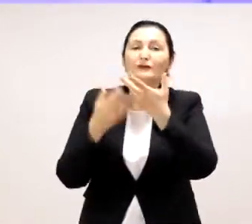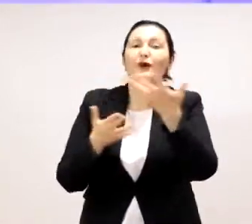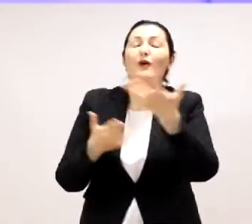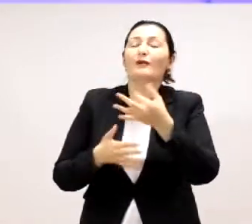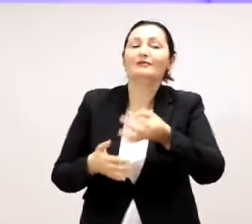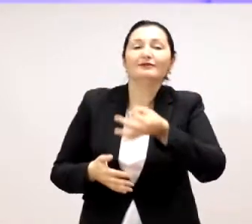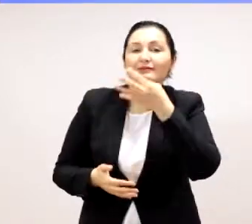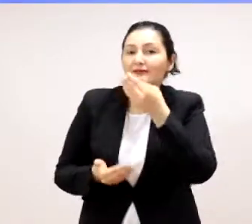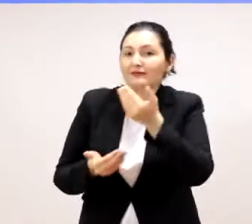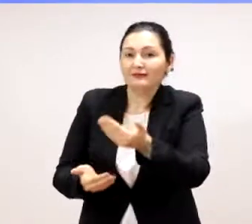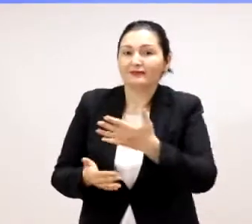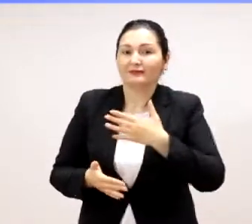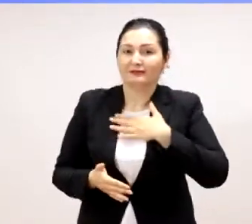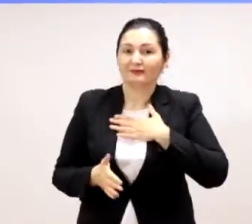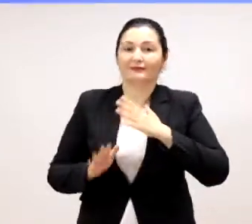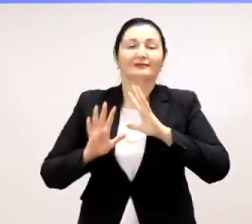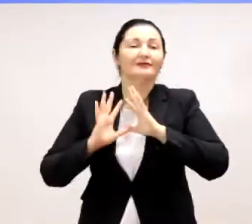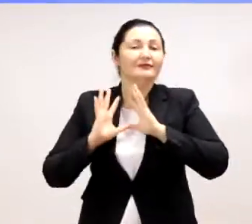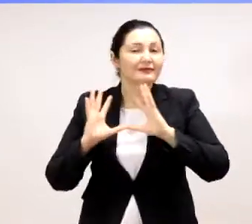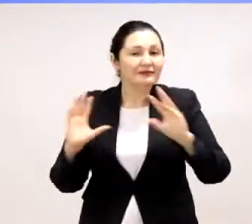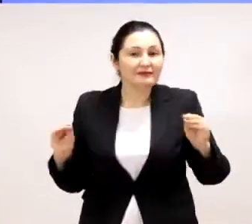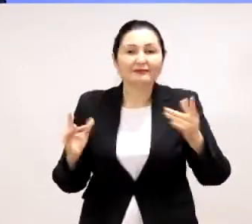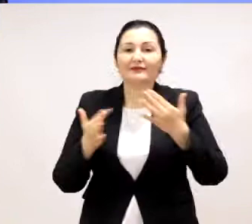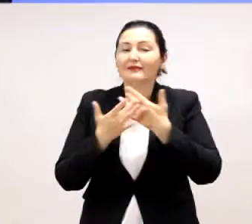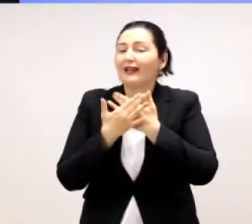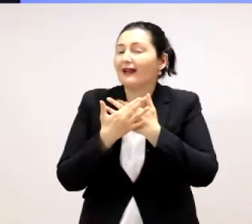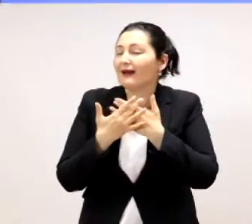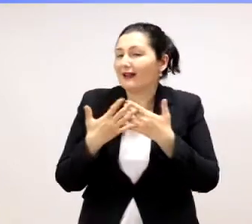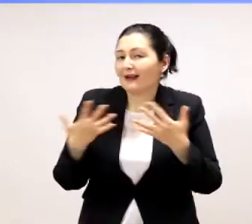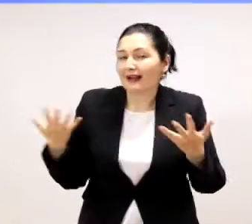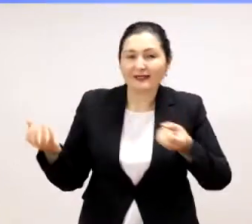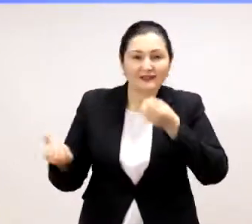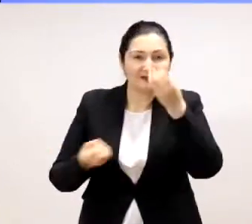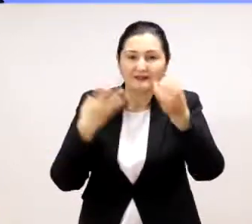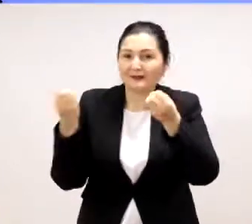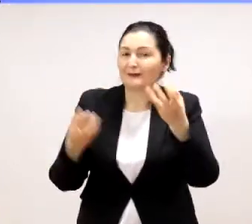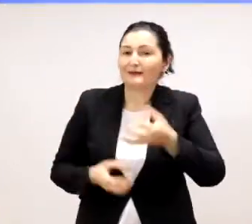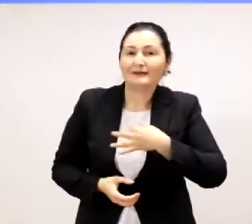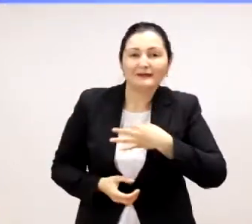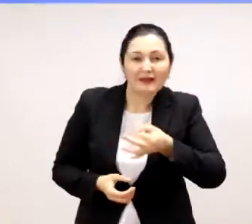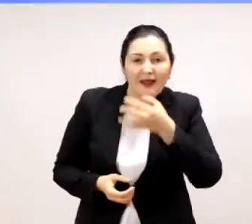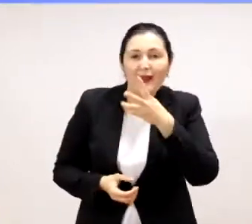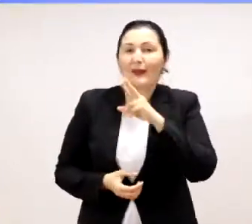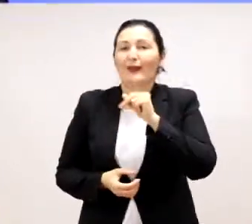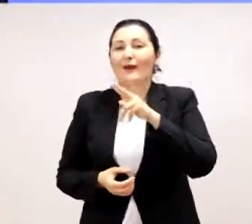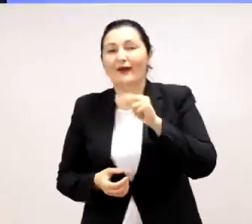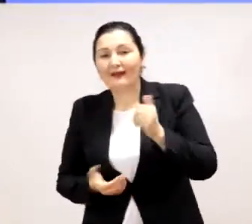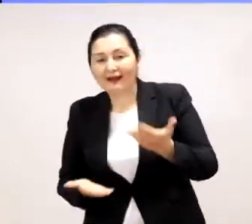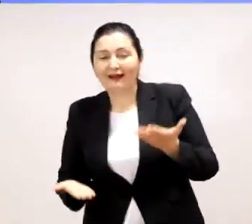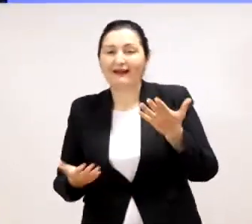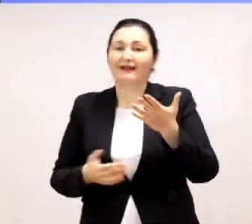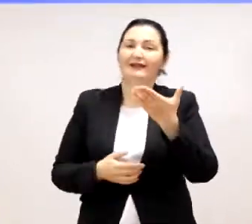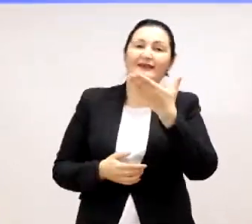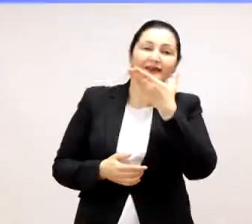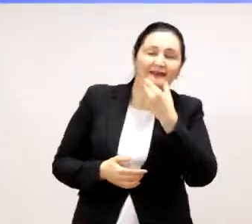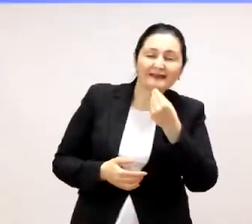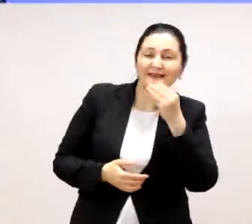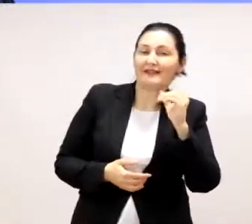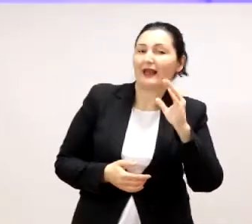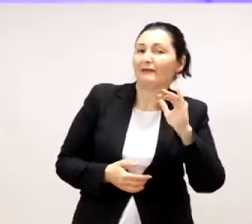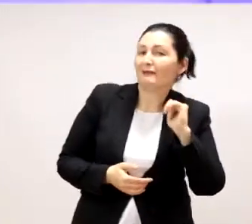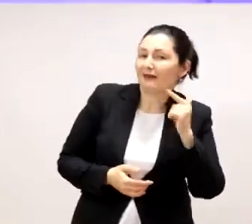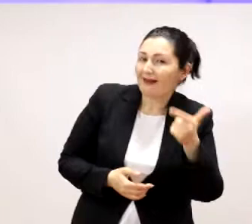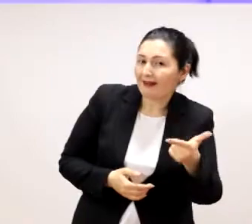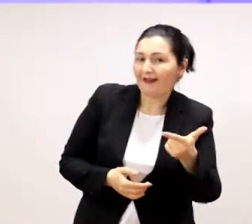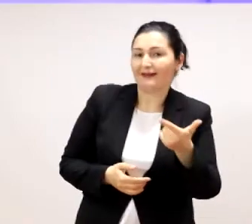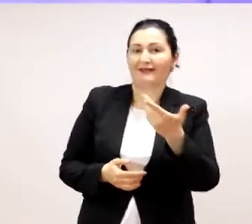دوست میدارید؟ من تمامی نمودی گلها رو دوست میدارم. هم لولایو، هم صدبرگ،